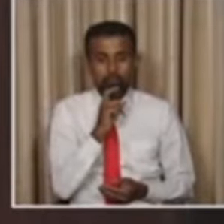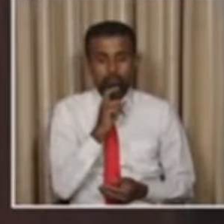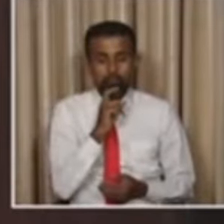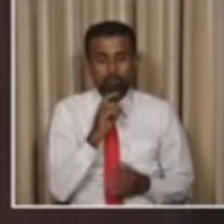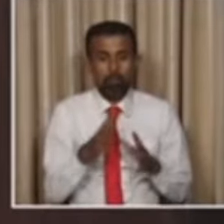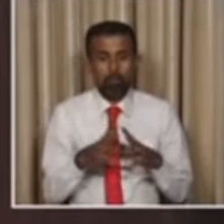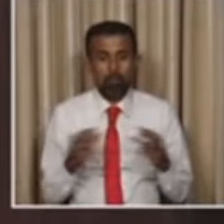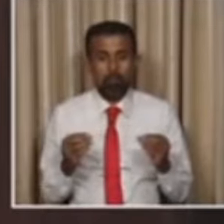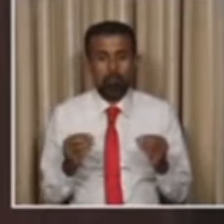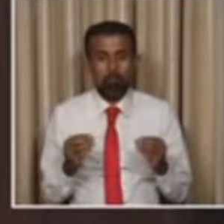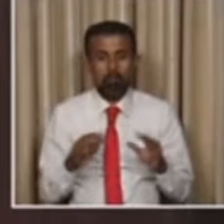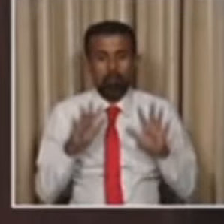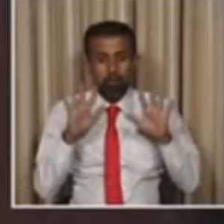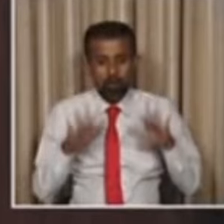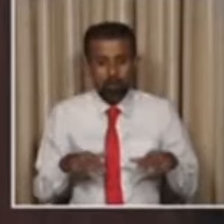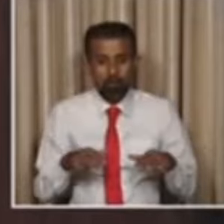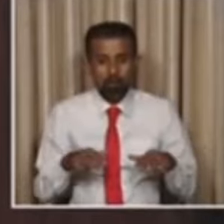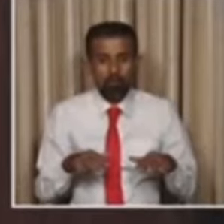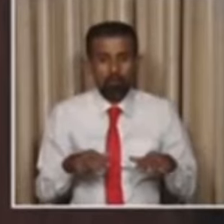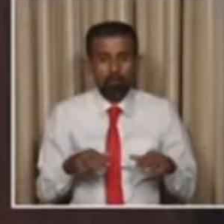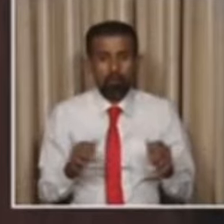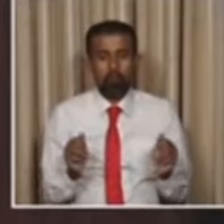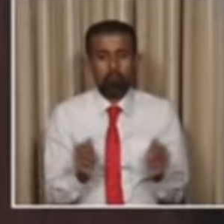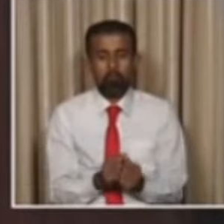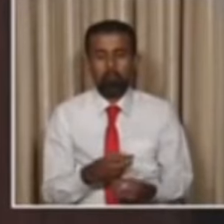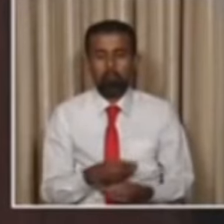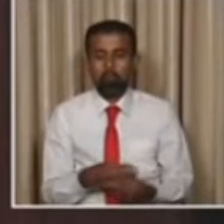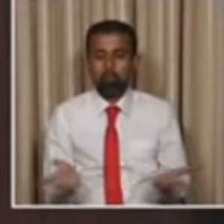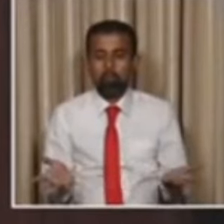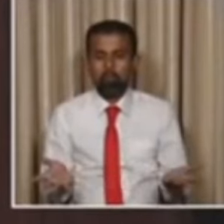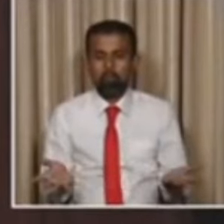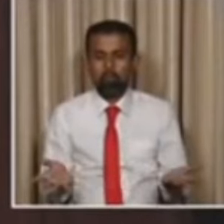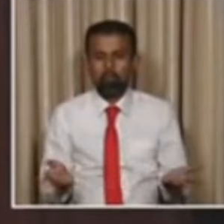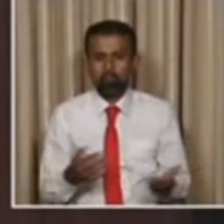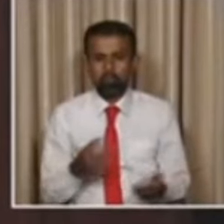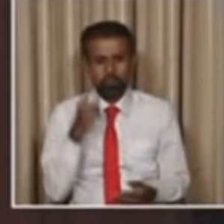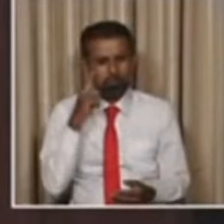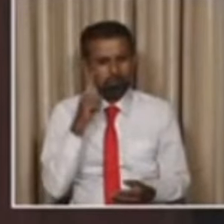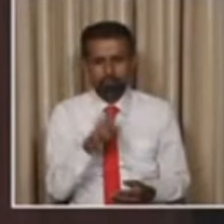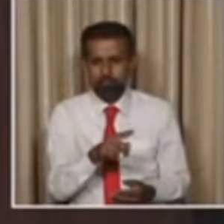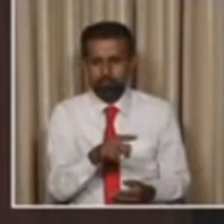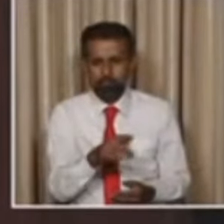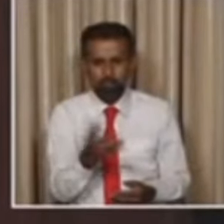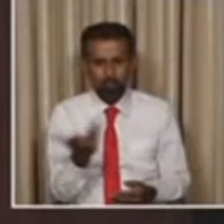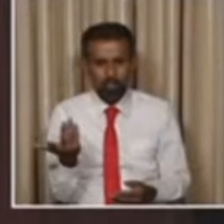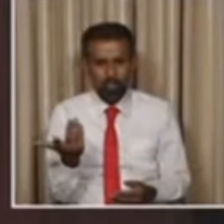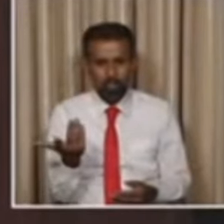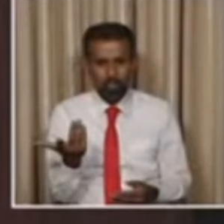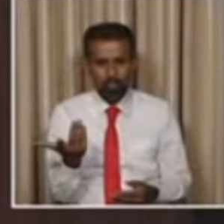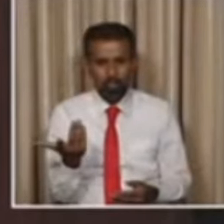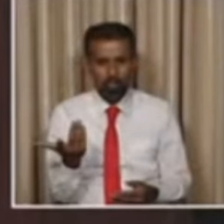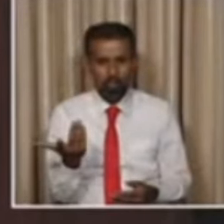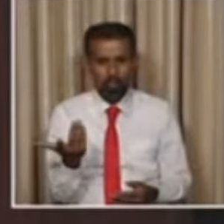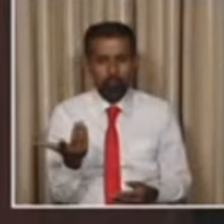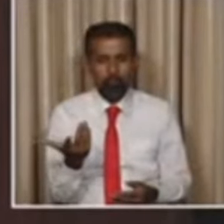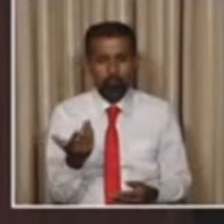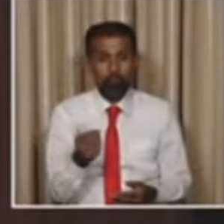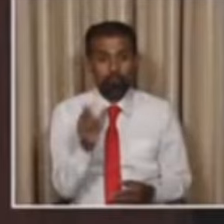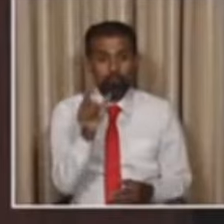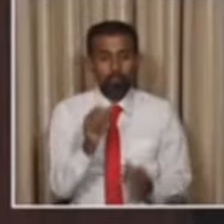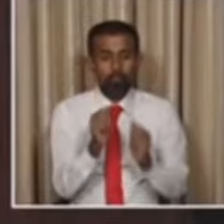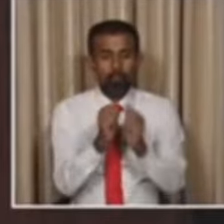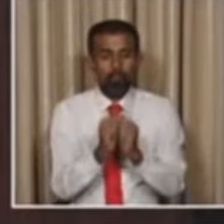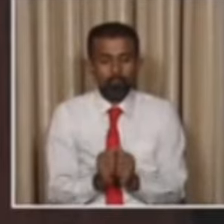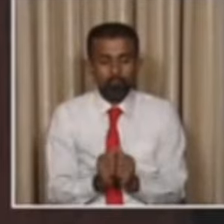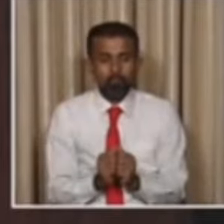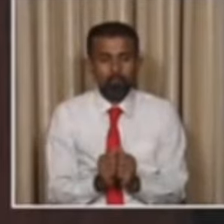භාණ්ඩය අවසානයේ නිකන් පුස්සක් බවට පත් වෙනකොට අපිට මේ පිළිබඳ සැකයක් ඉති වෙන්නේ නැද්ද? එතකොට මේ පිළිබඳව ඒ එතුමායි ක්‍රියා කරපු